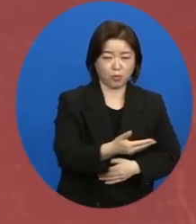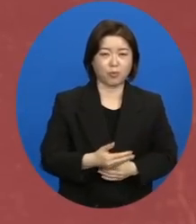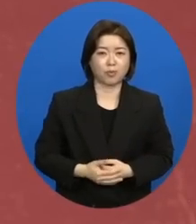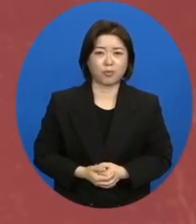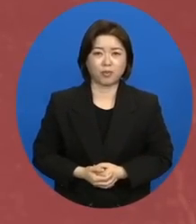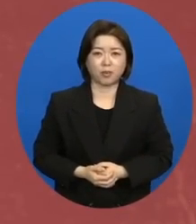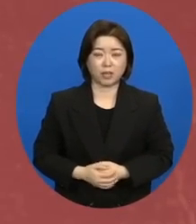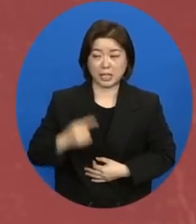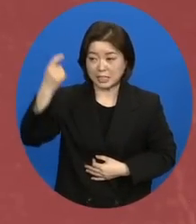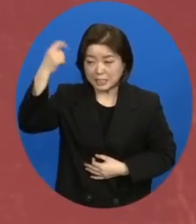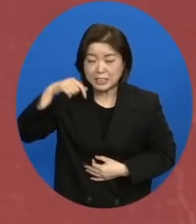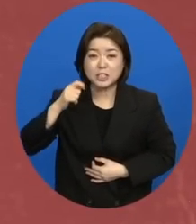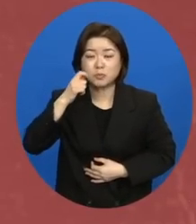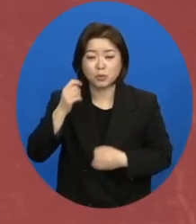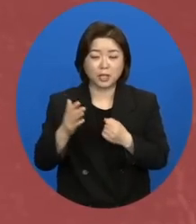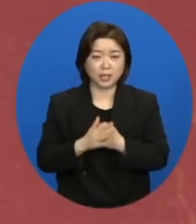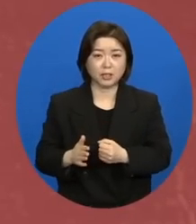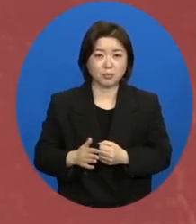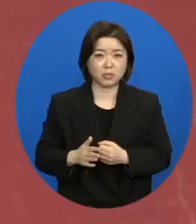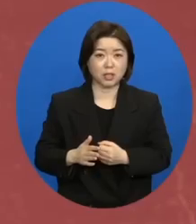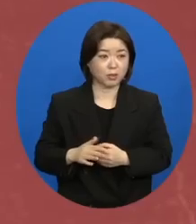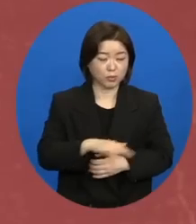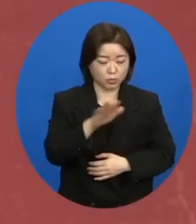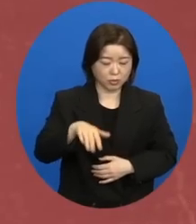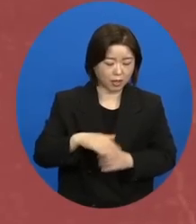잘 못 느껴서 그렇지 계세요.